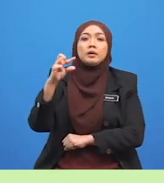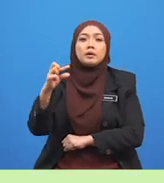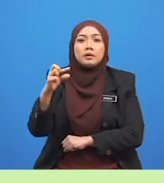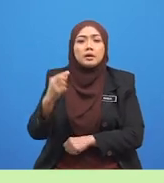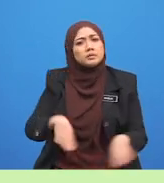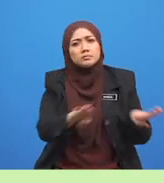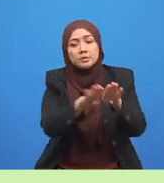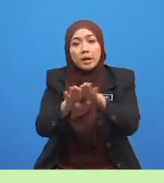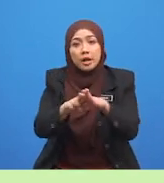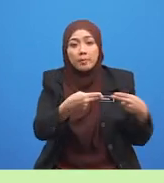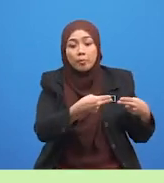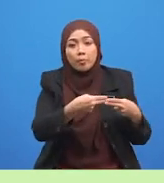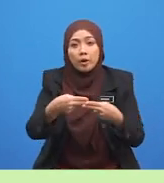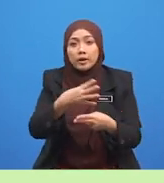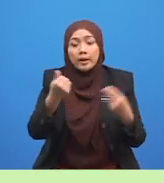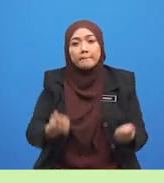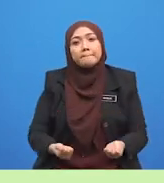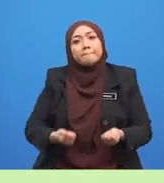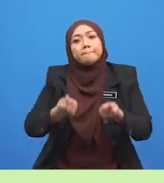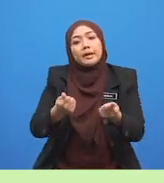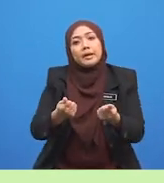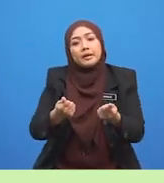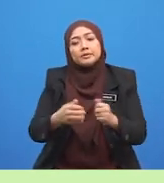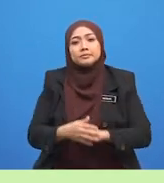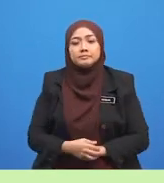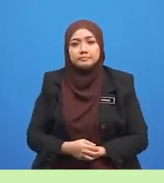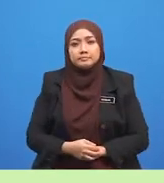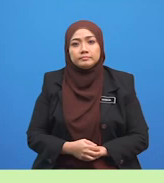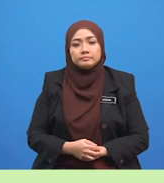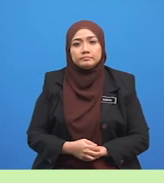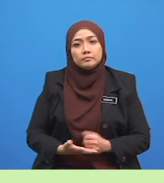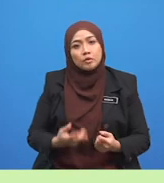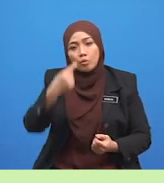perhubungan dan pengangkutan. Khasnya bagi